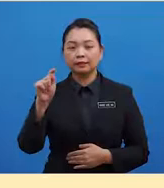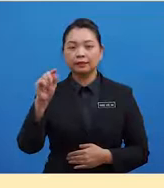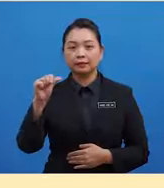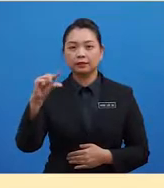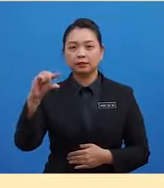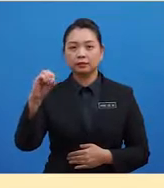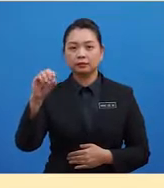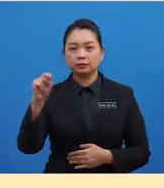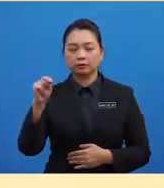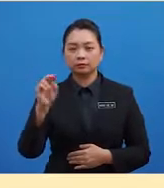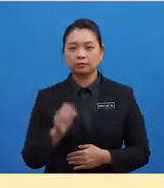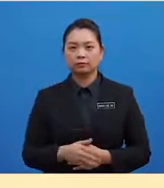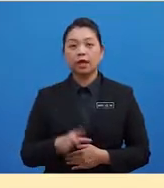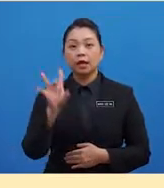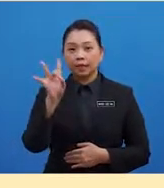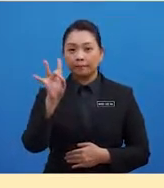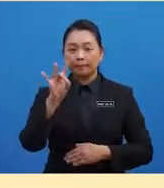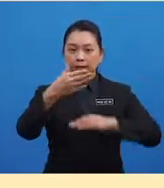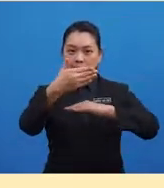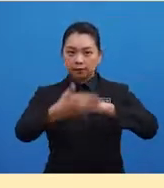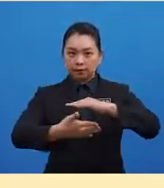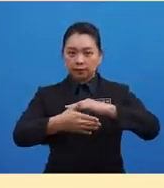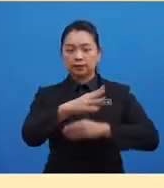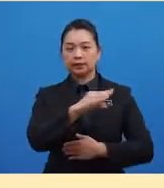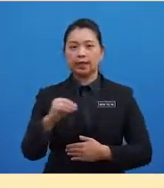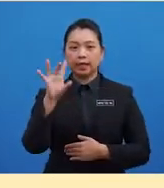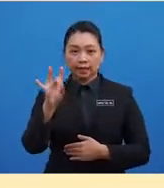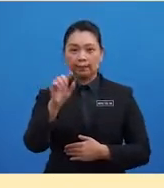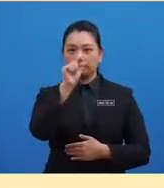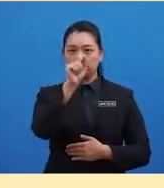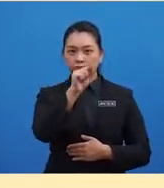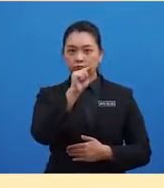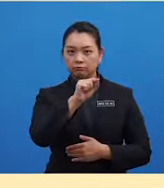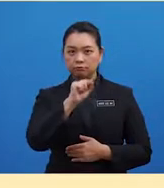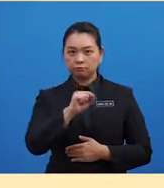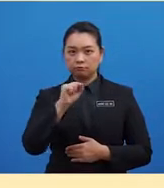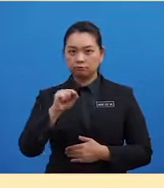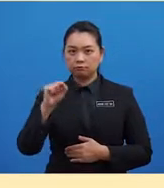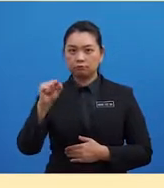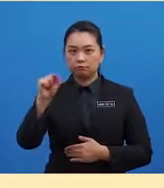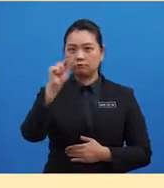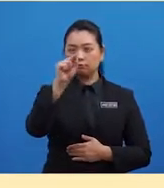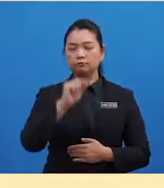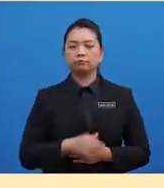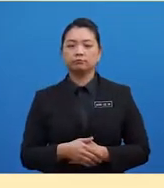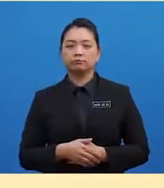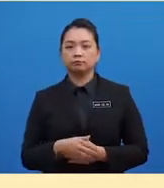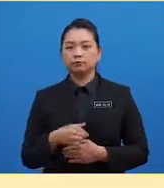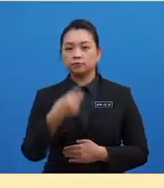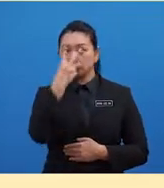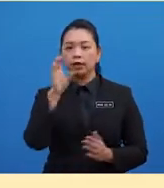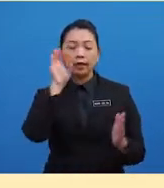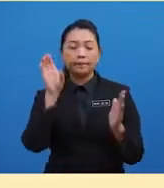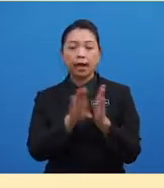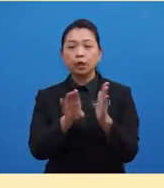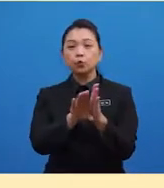ini mempunyai 8 sisi dan 8 penjuru. Mari kita lihat gambar-gambar di sekeliling kita yang berkait rapat dengan